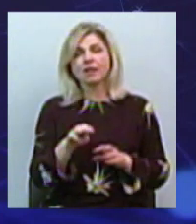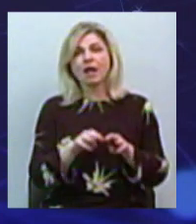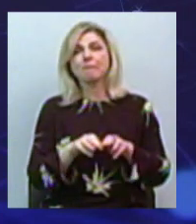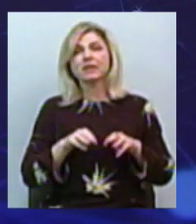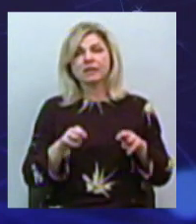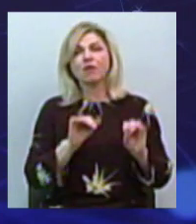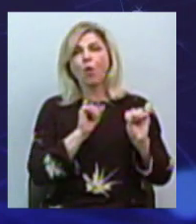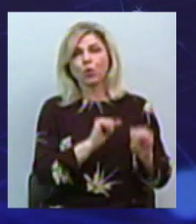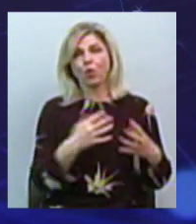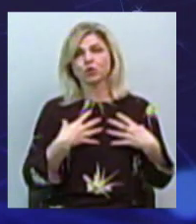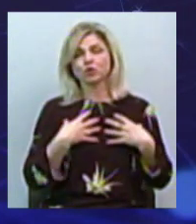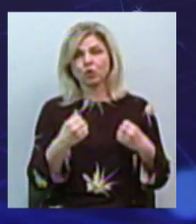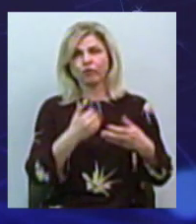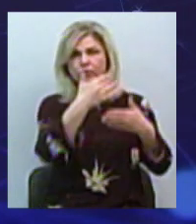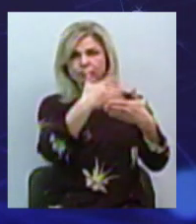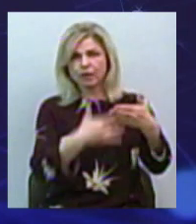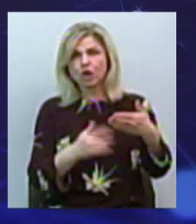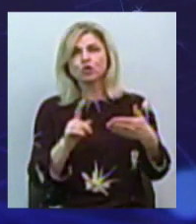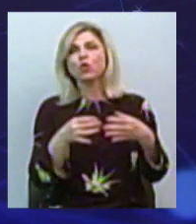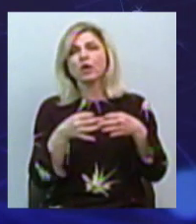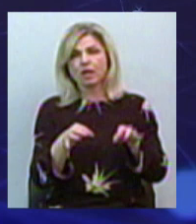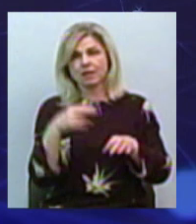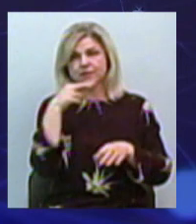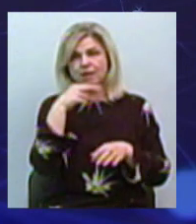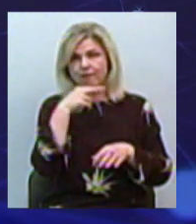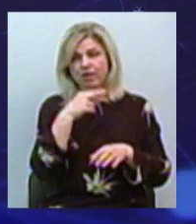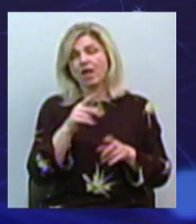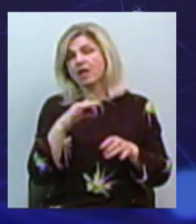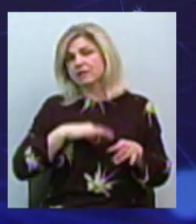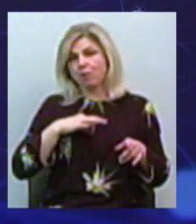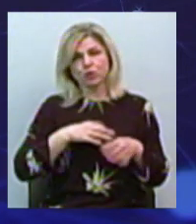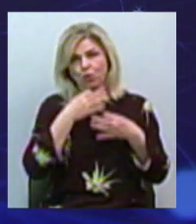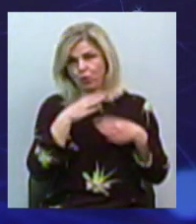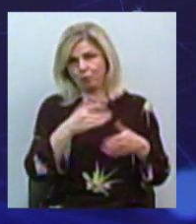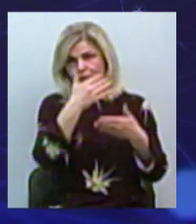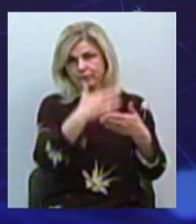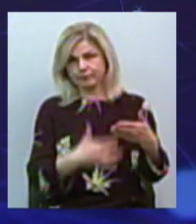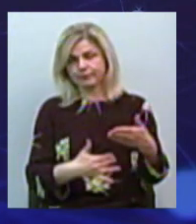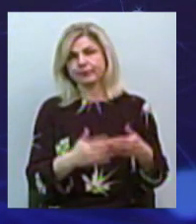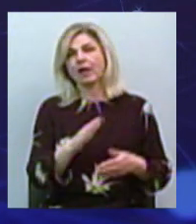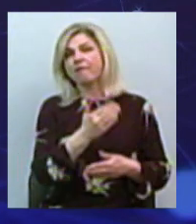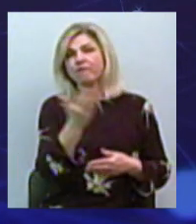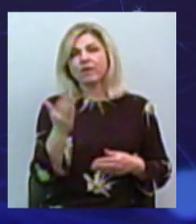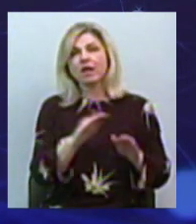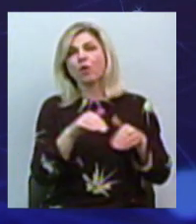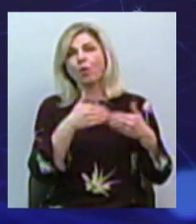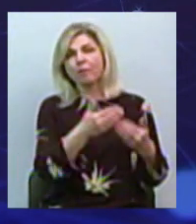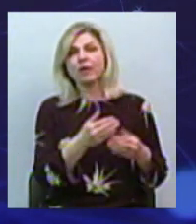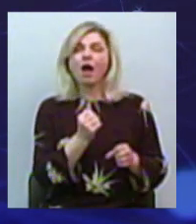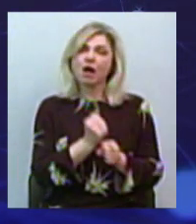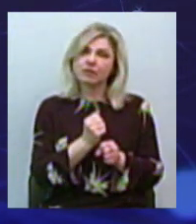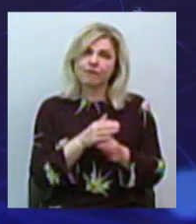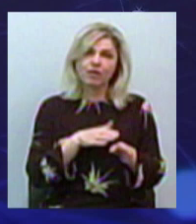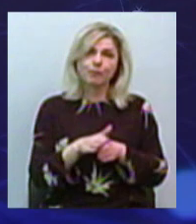в переліку дозволених засобів і використовувати будь-який з них. Тобто ви рекомендували, а чи проводяться на